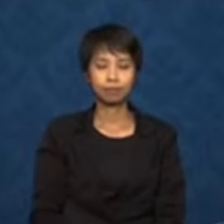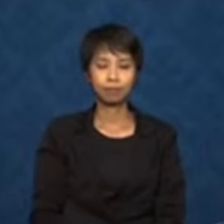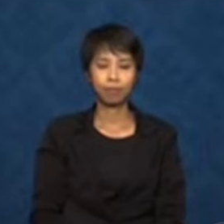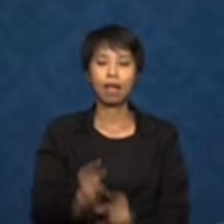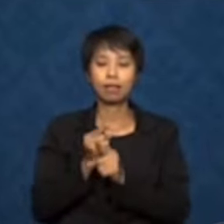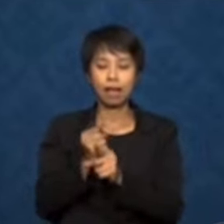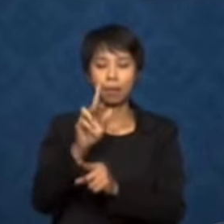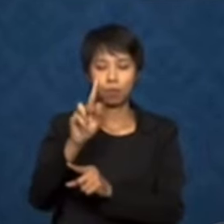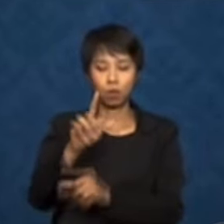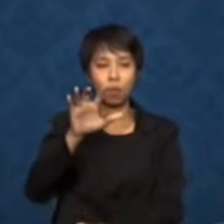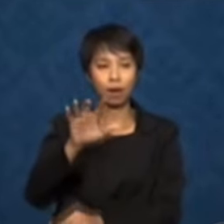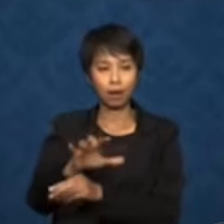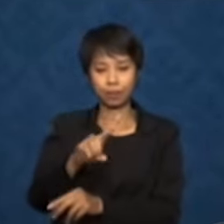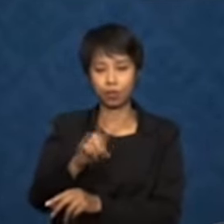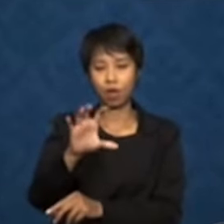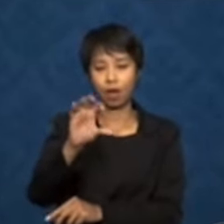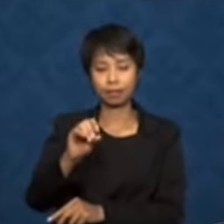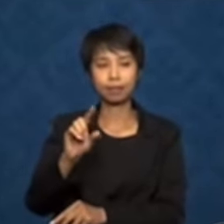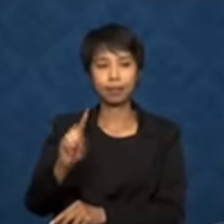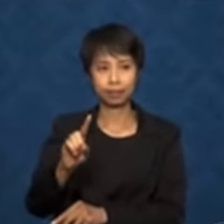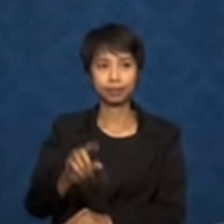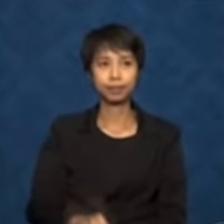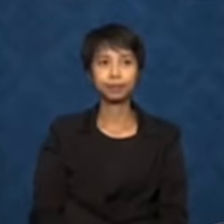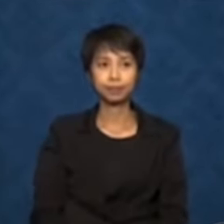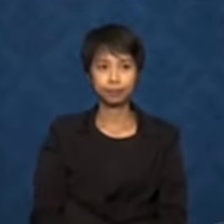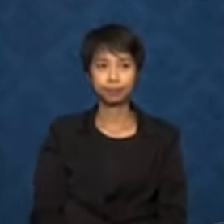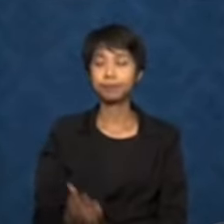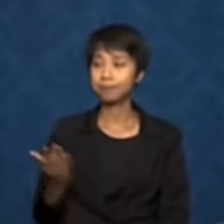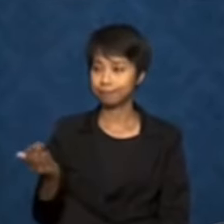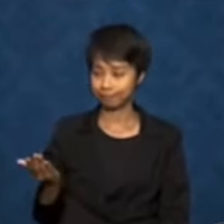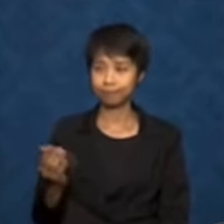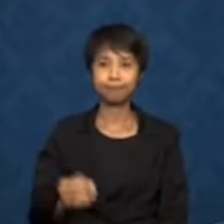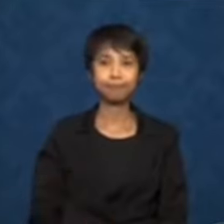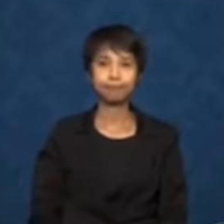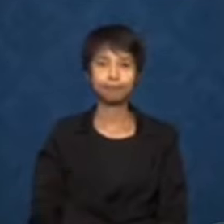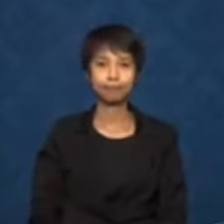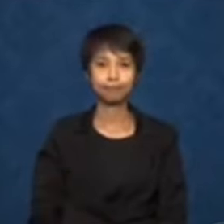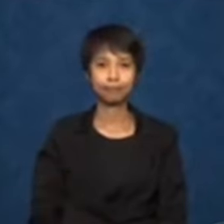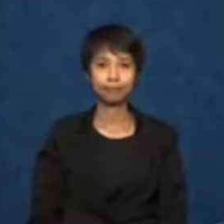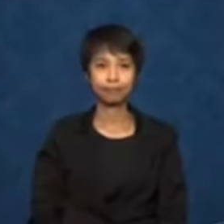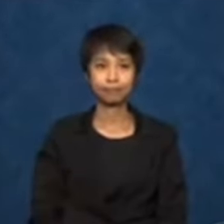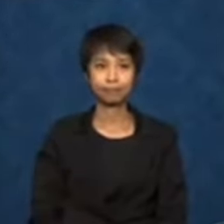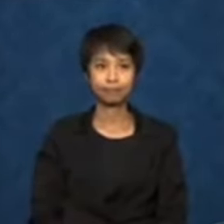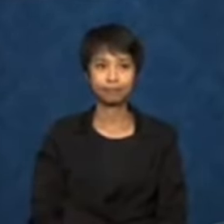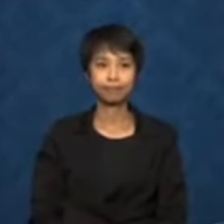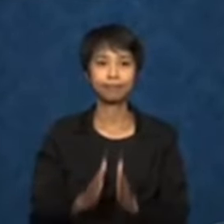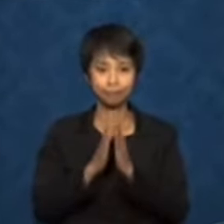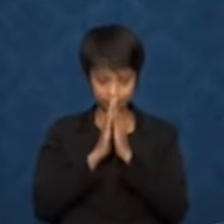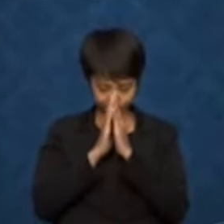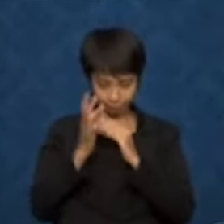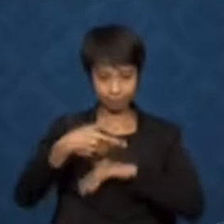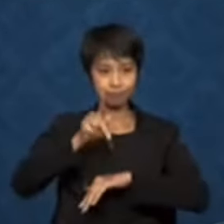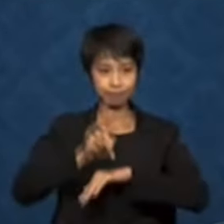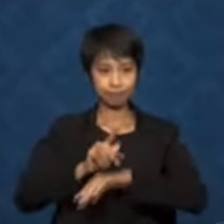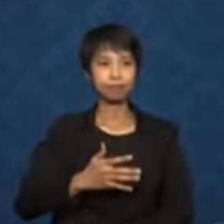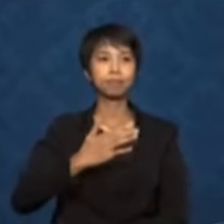ข้อบังคับที่151นะครับครับเชิญครับ เรียนท่านประธานค่ะดิฉันลูกเกด